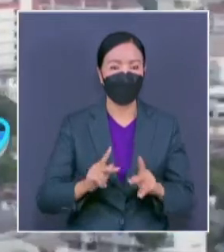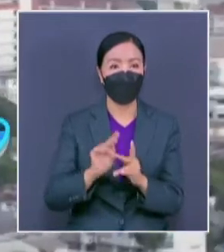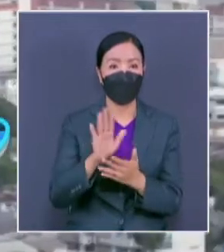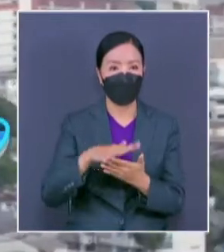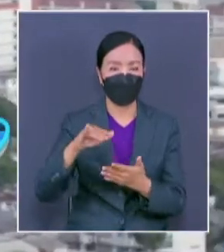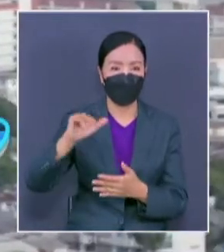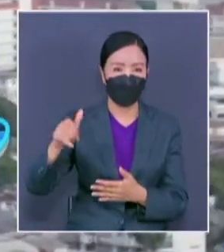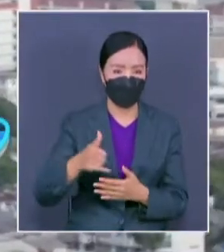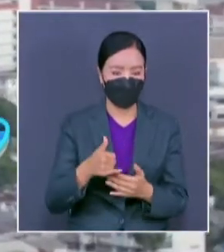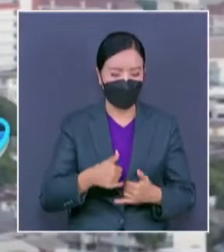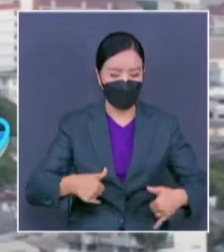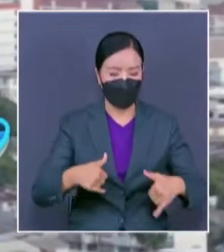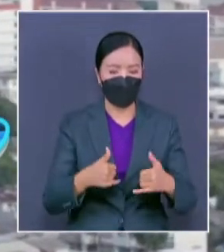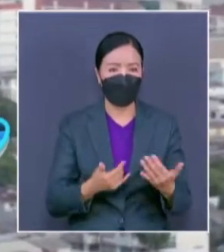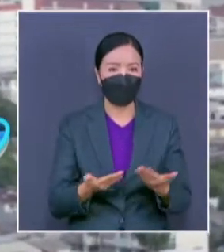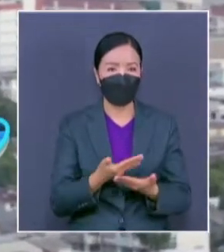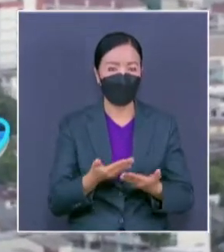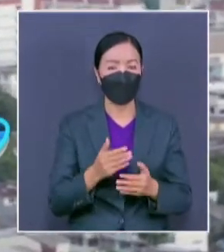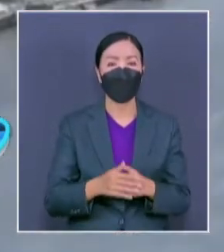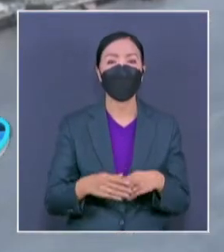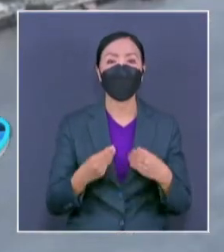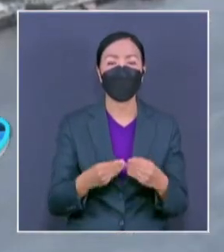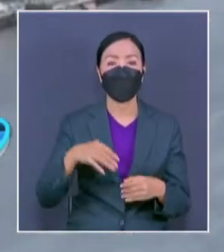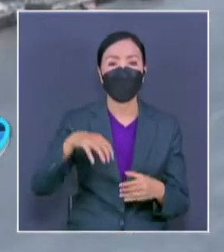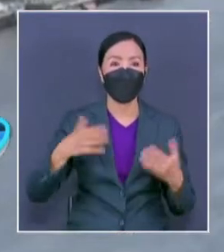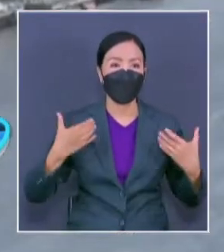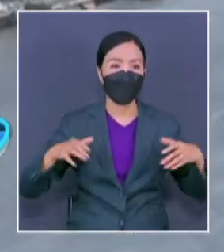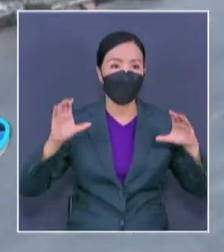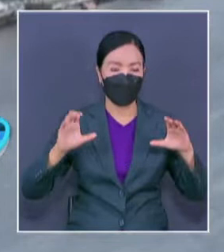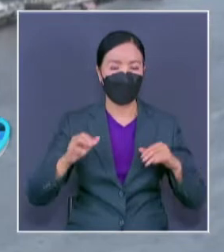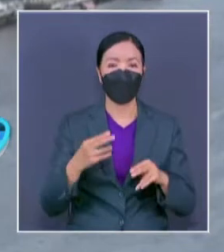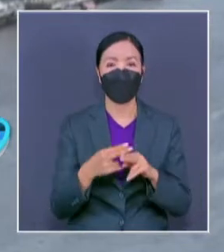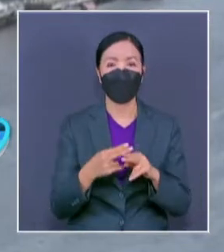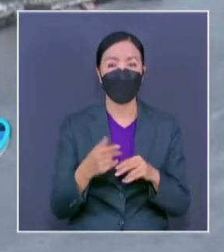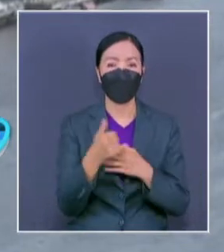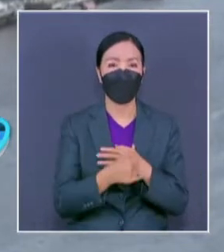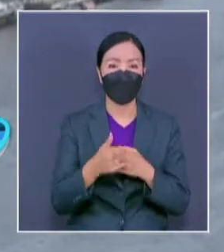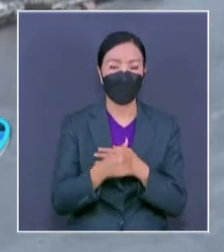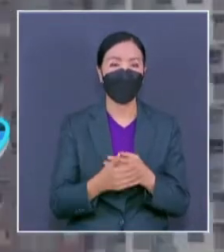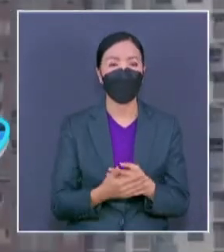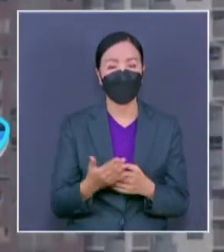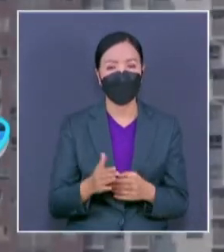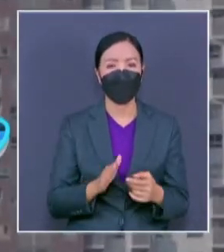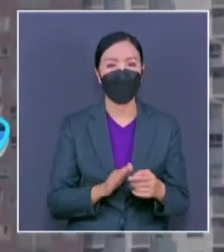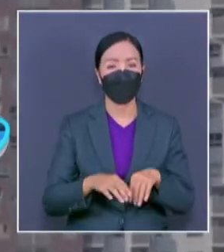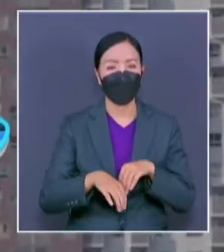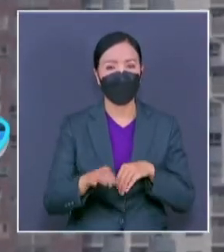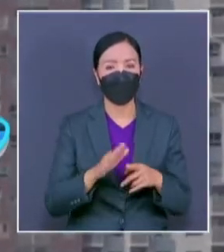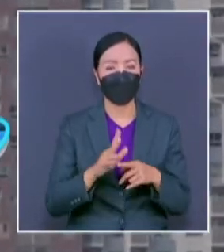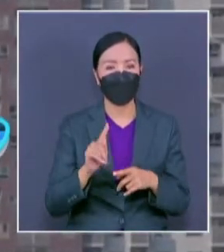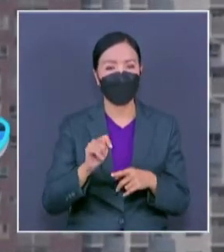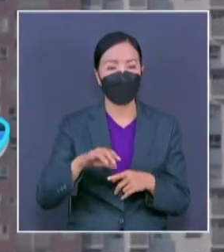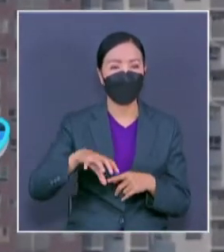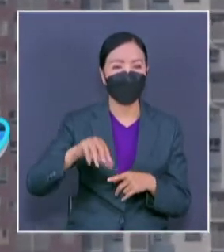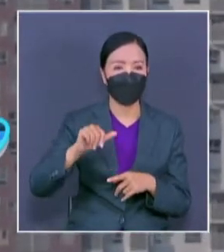ทศมาร่วมพิจารณาด้วยเพื่อให้ส่วนราชการนำการกำหนดชื่อประเทศดินแดนเขตการปกครองและเมืองหลวงดังกล่า